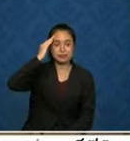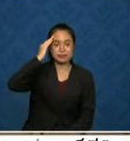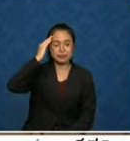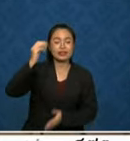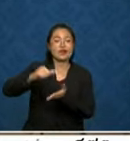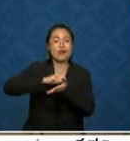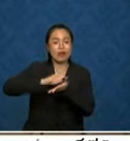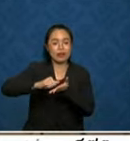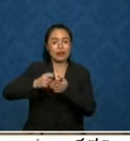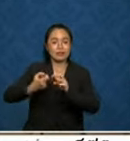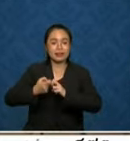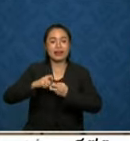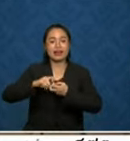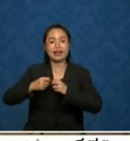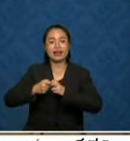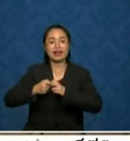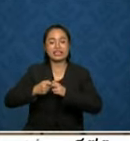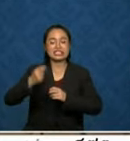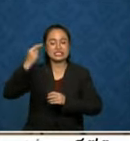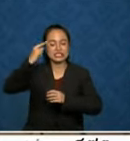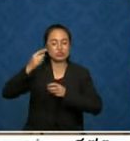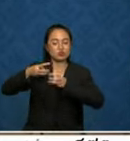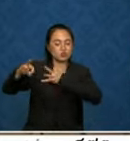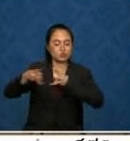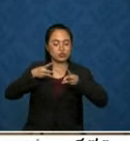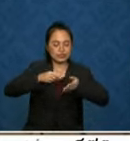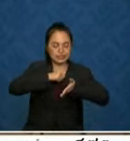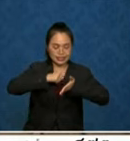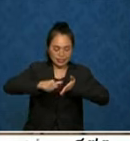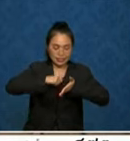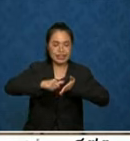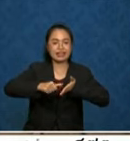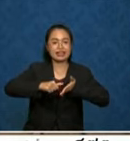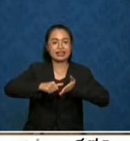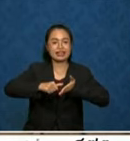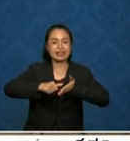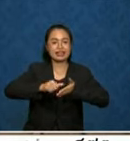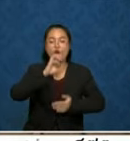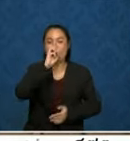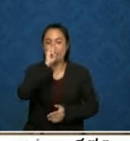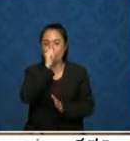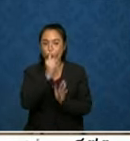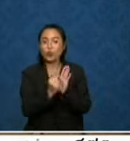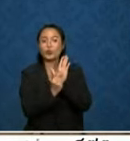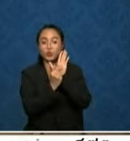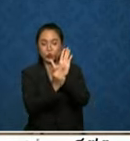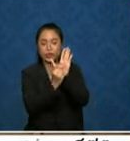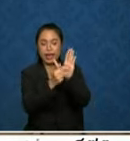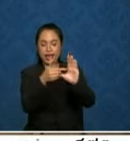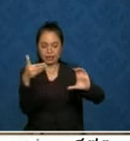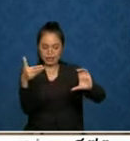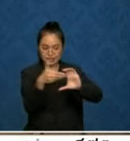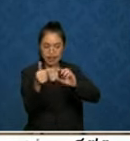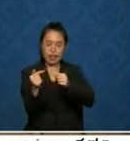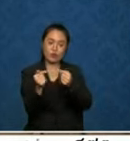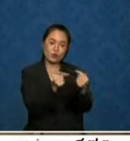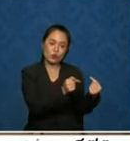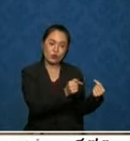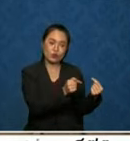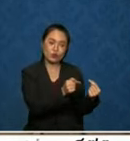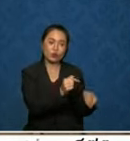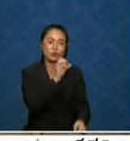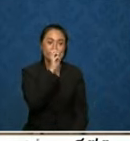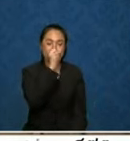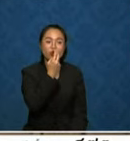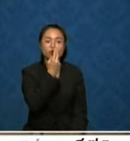องแก้ที่ปัญหานะครับเราต้องหาวิธีแก้อันนี้ผมยกตัวอย่างขอหน้าถัดไปนะครับยกตัวอย่